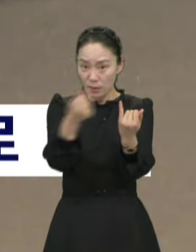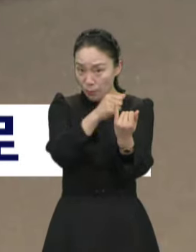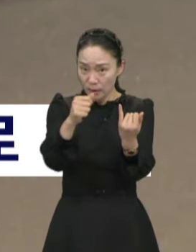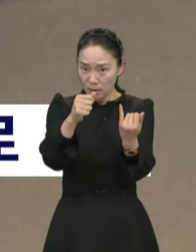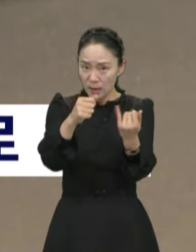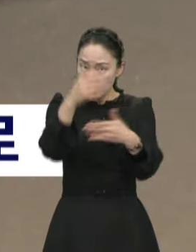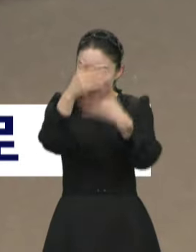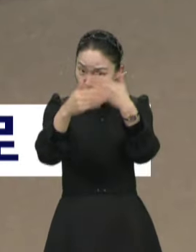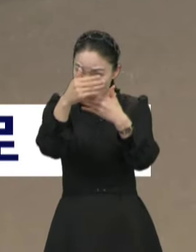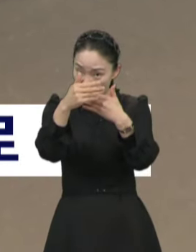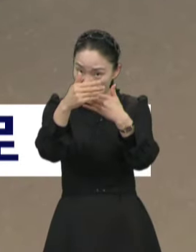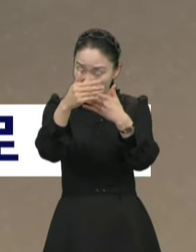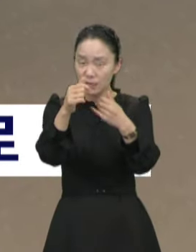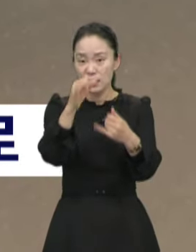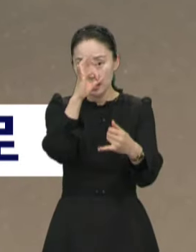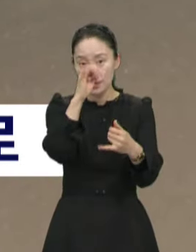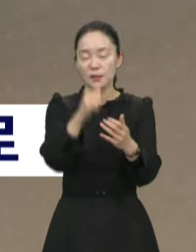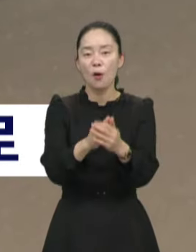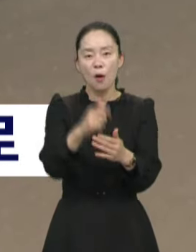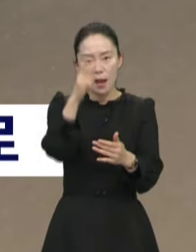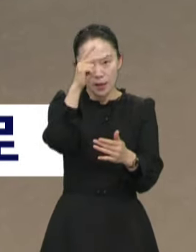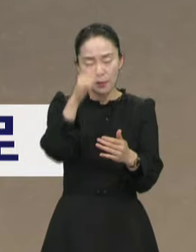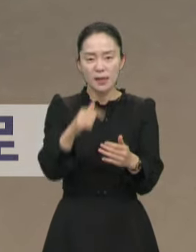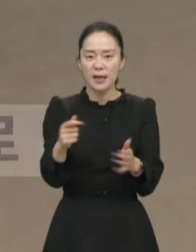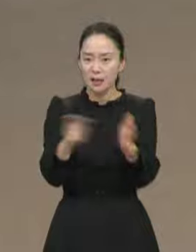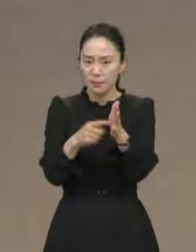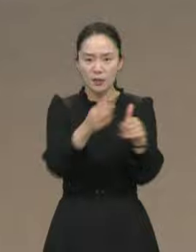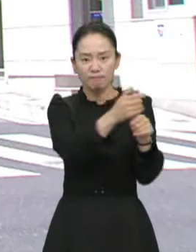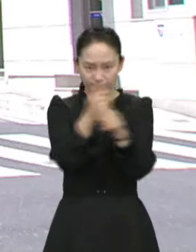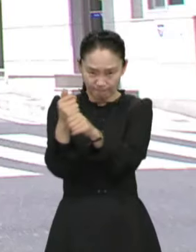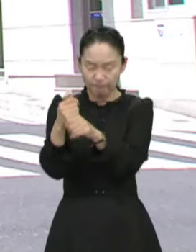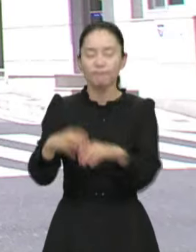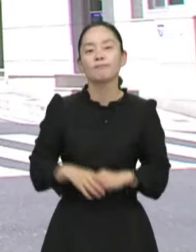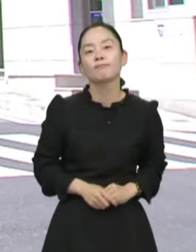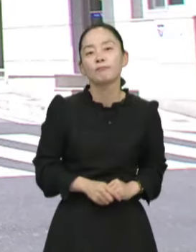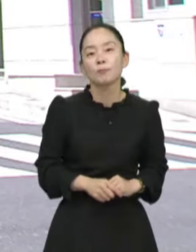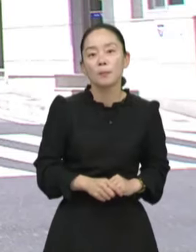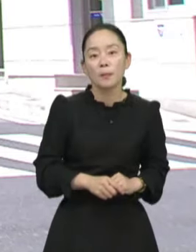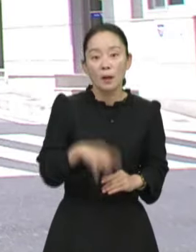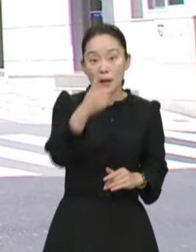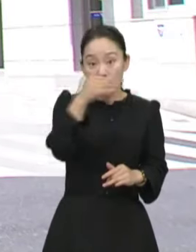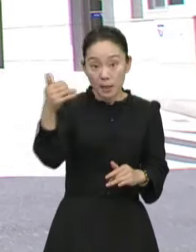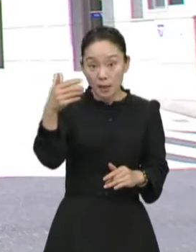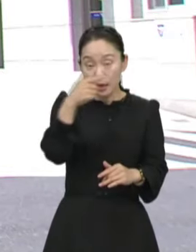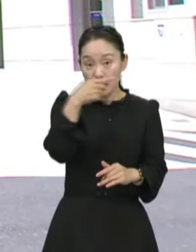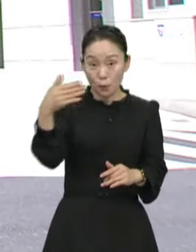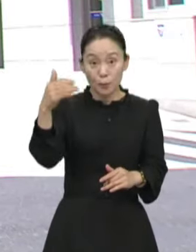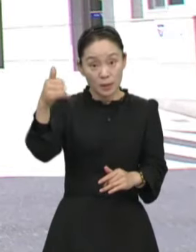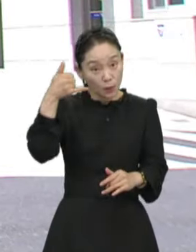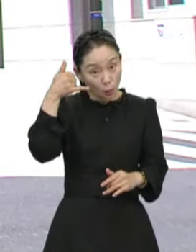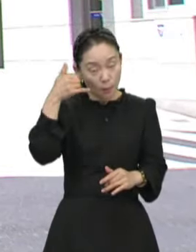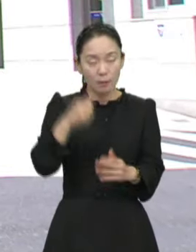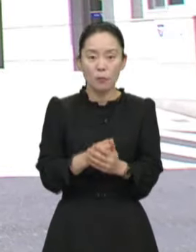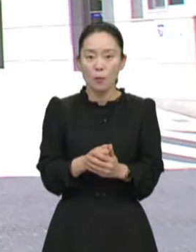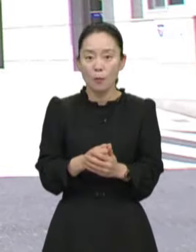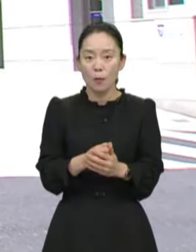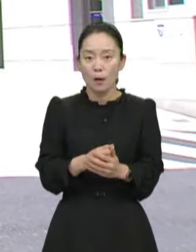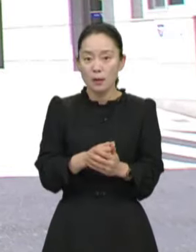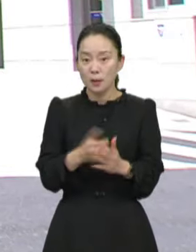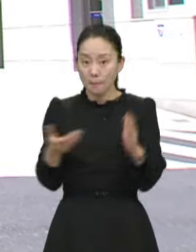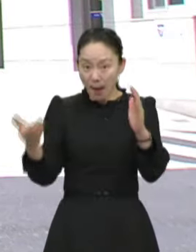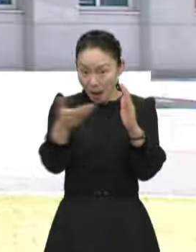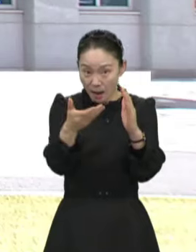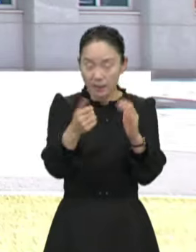폭행하는 장면이 잡히면서 경찰에 긴급 체포됐습니다 119 신고를 받고 현장